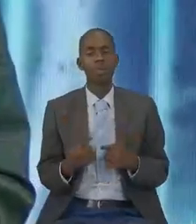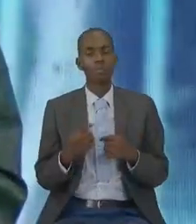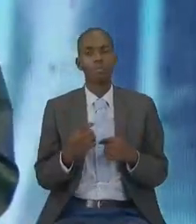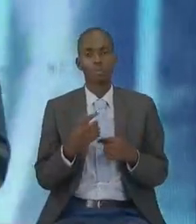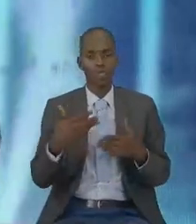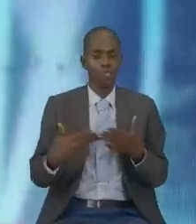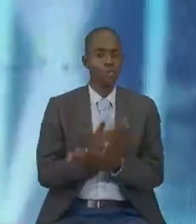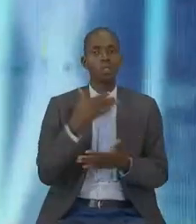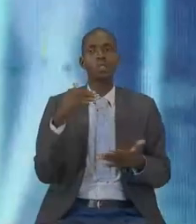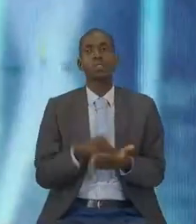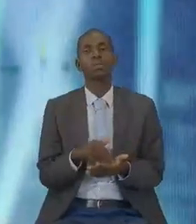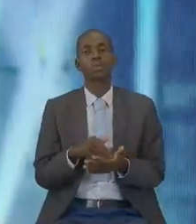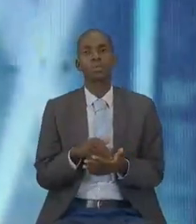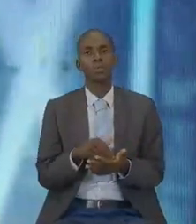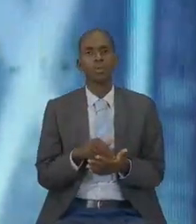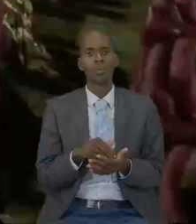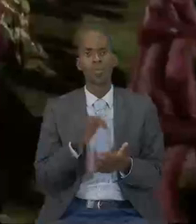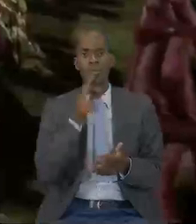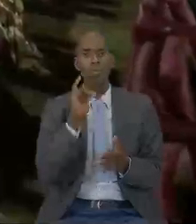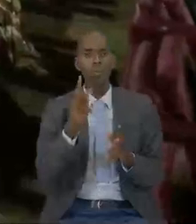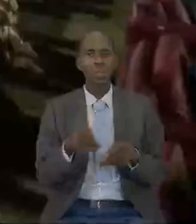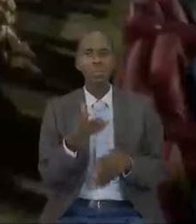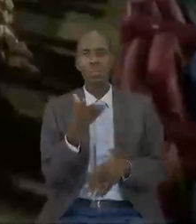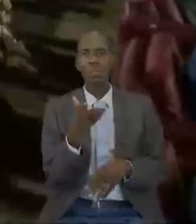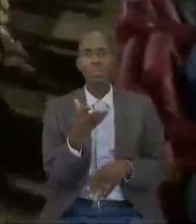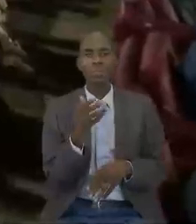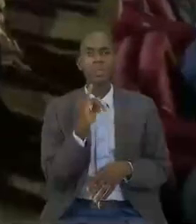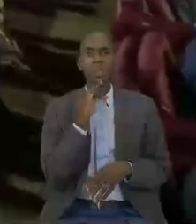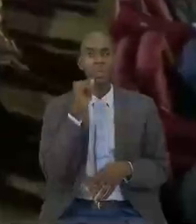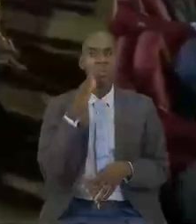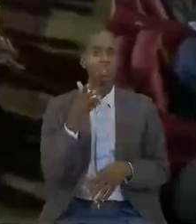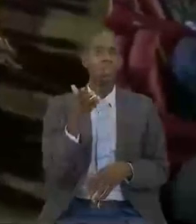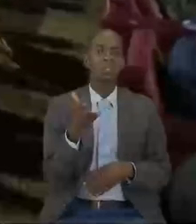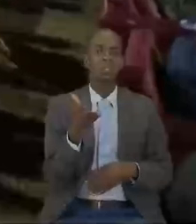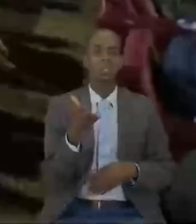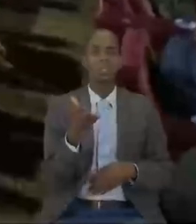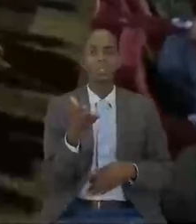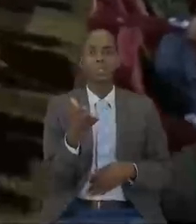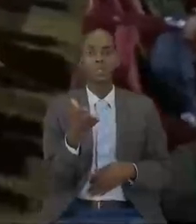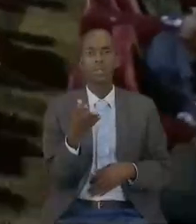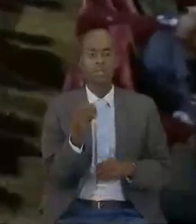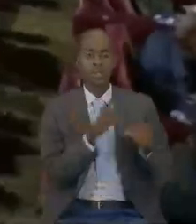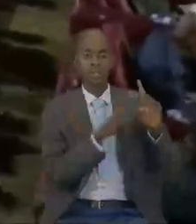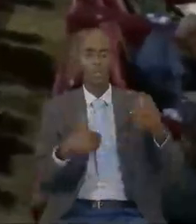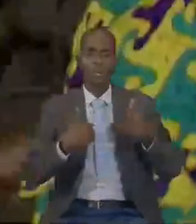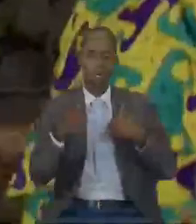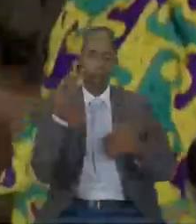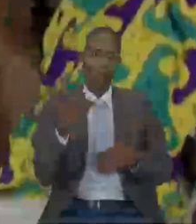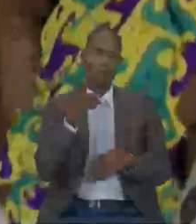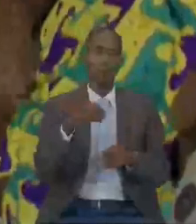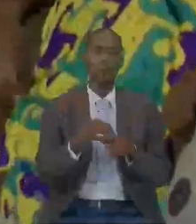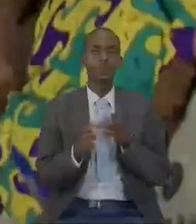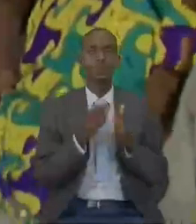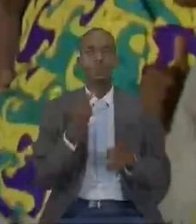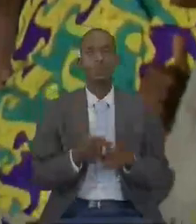Tout sera nouveau. Est-ce qu'il est là? Est-ce qu'elle est là-bas? Le Seigneur